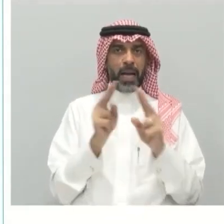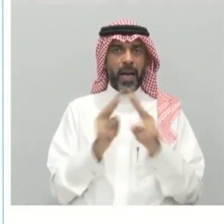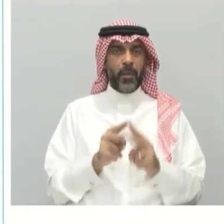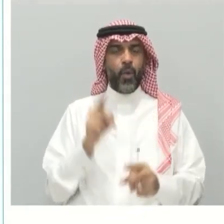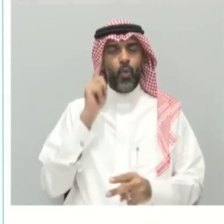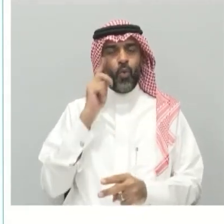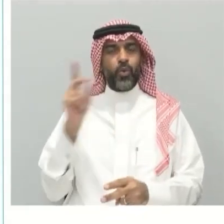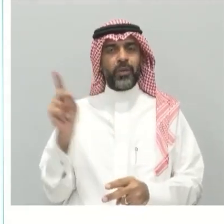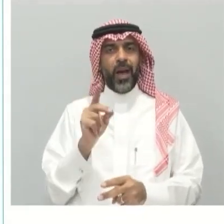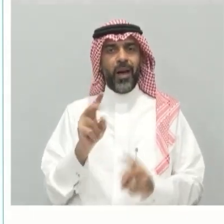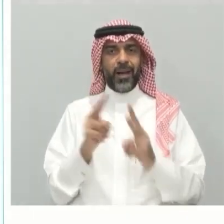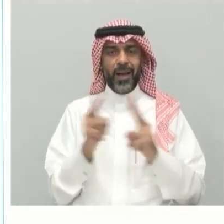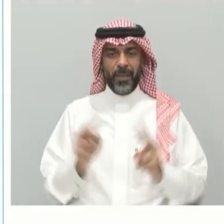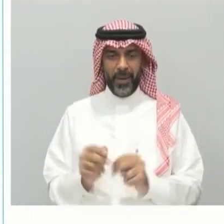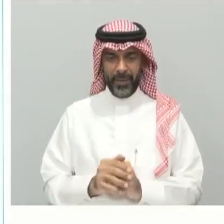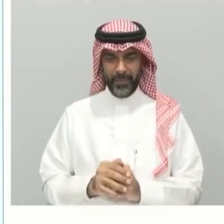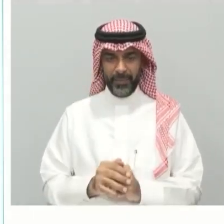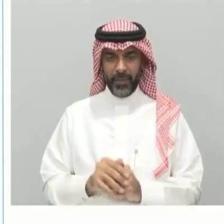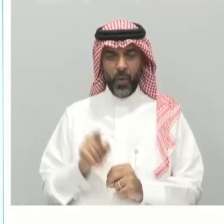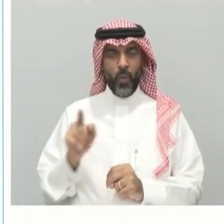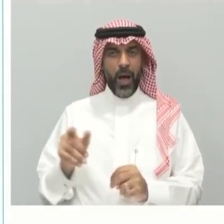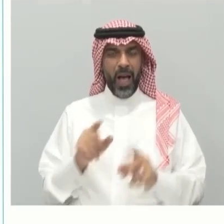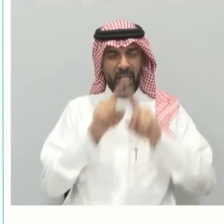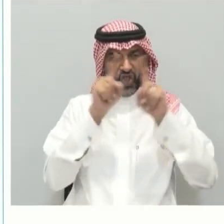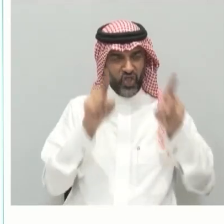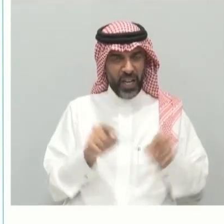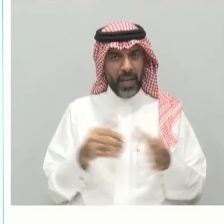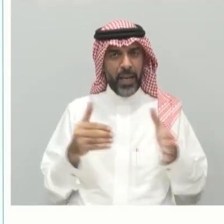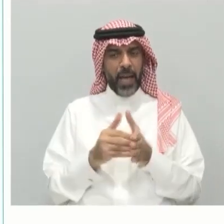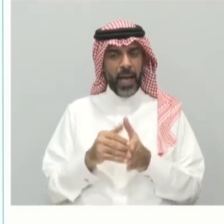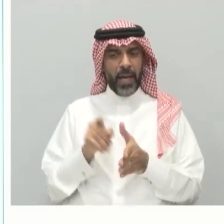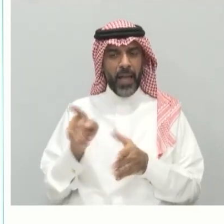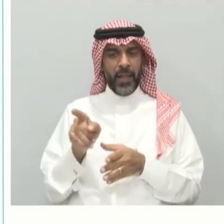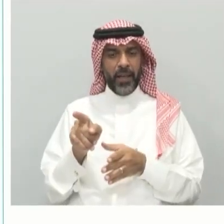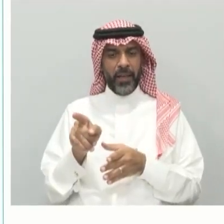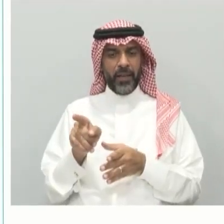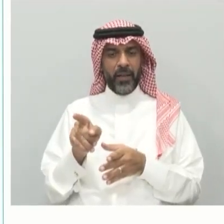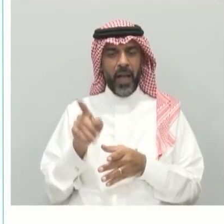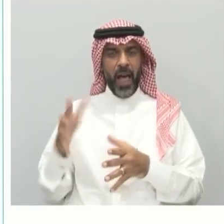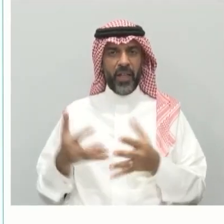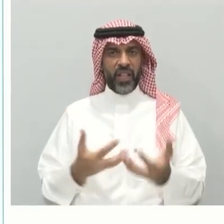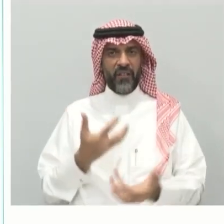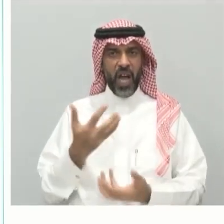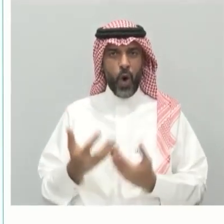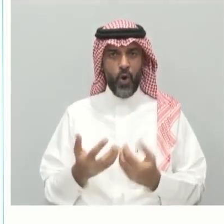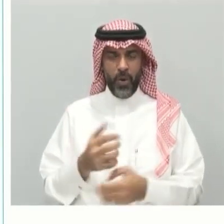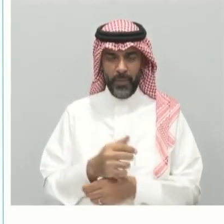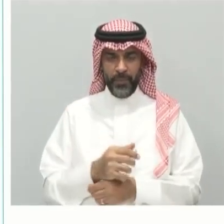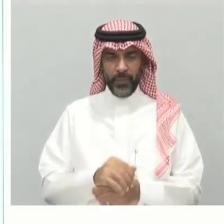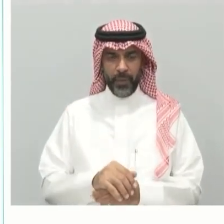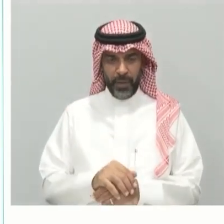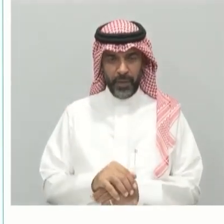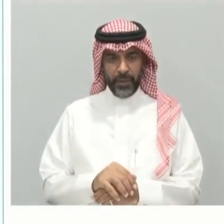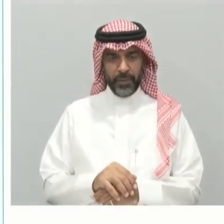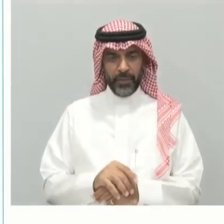كهربائيه وهذا الشكل النهائي لمين لهذه التفاعلات التي تحدث لانتاج